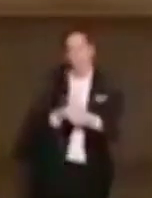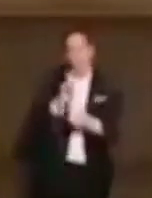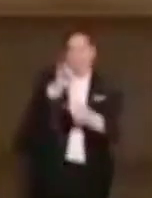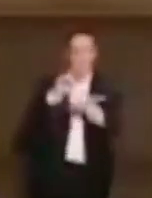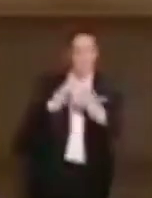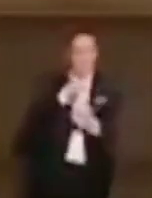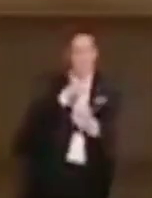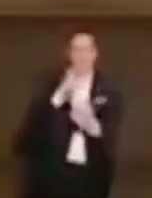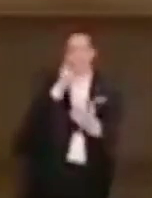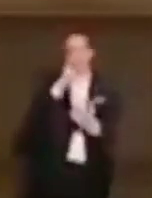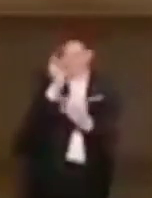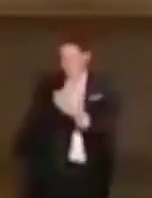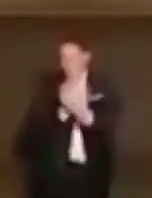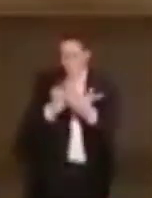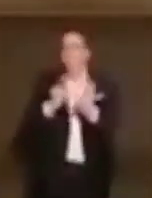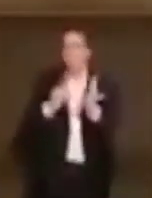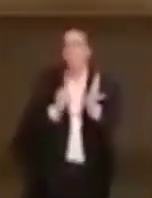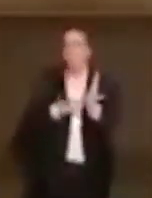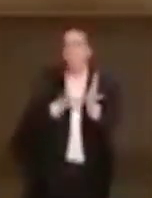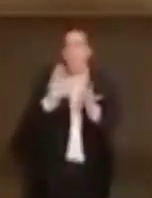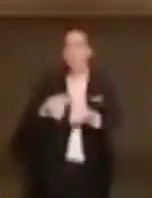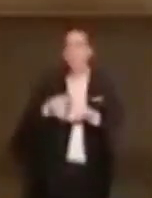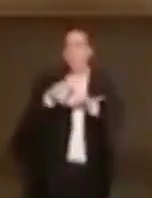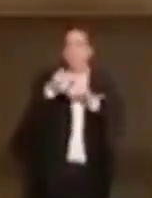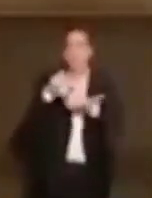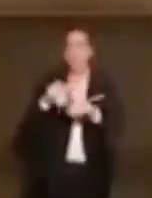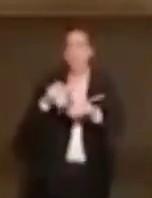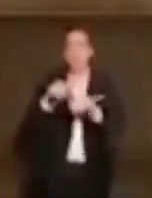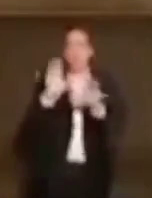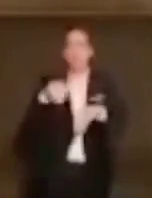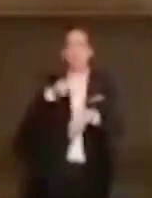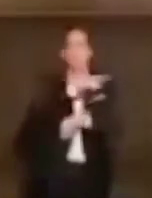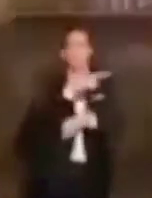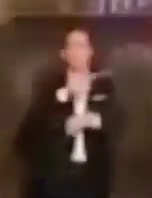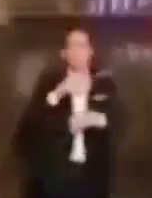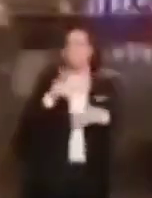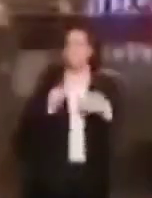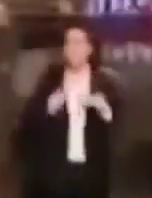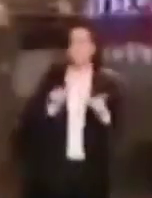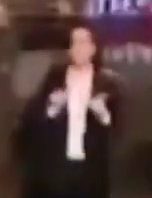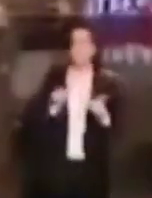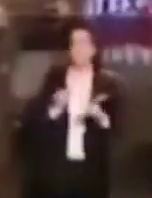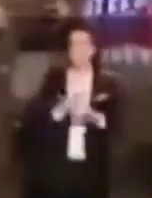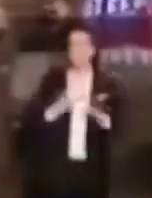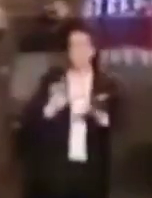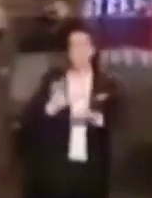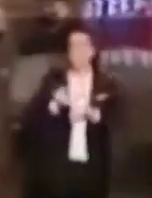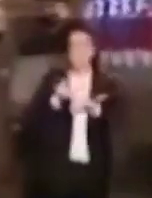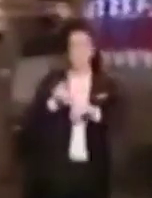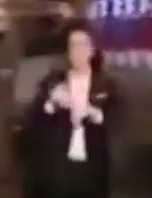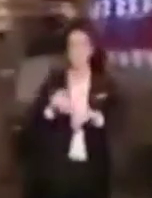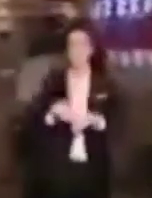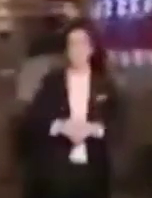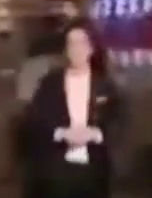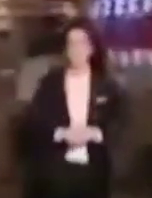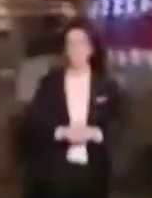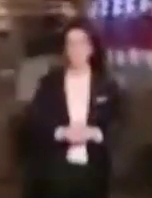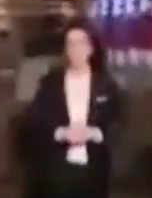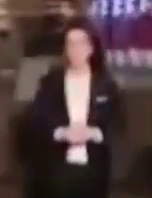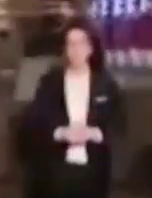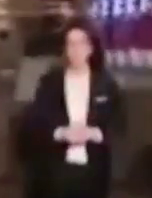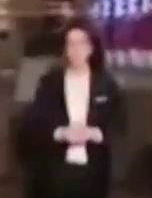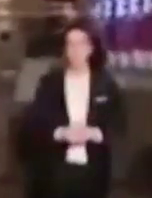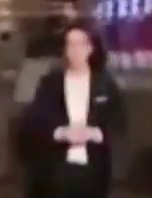میکنید؟ پیامبرتان میخواهد خودکشی کند؟ بعد از این حرفهایی که درباره